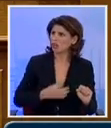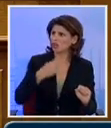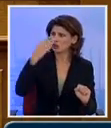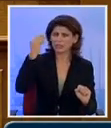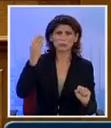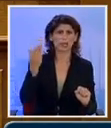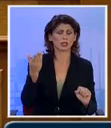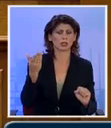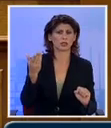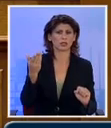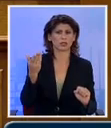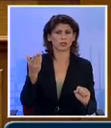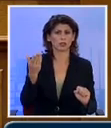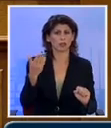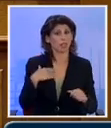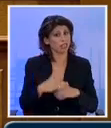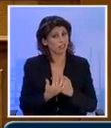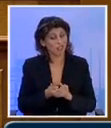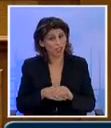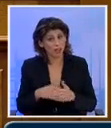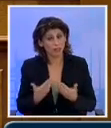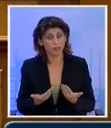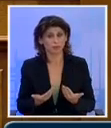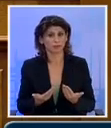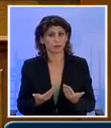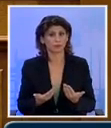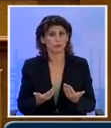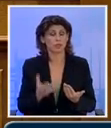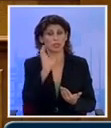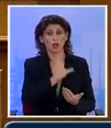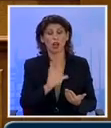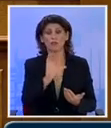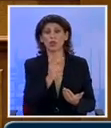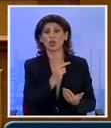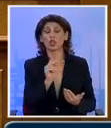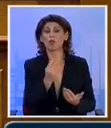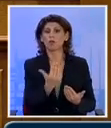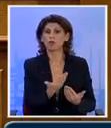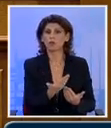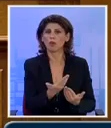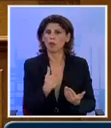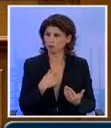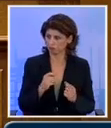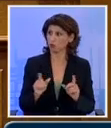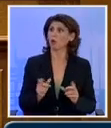Τσίπρας νοιάζεται για το Ευρωκοινοβούλιο. Αυτό αποτελεί